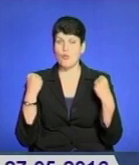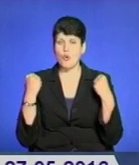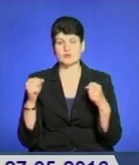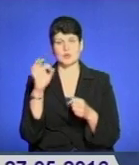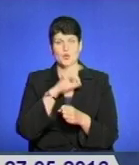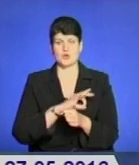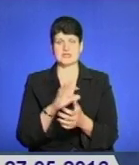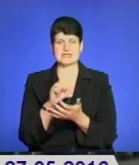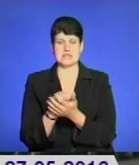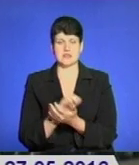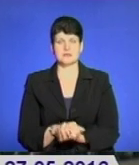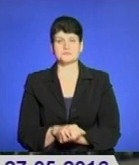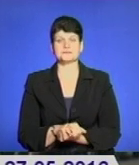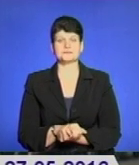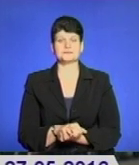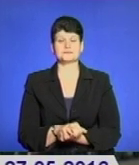корисним заняттям.